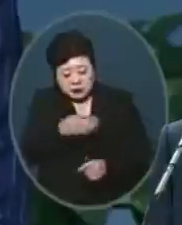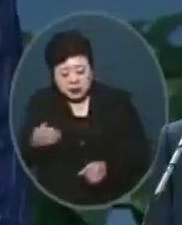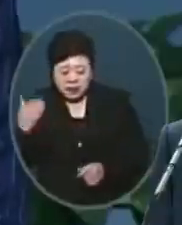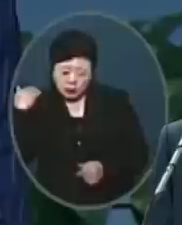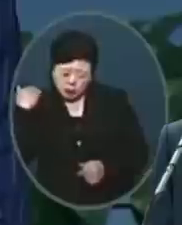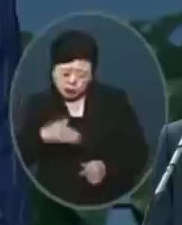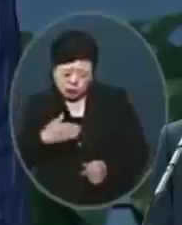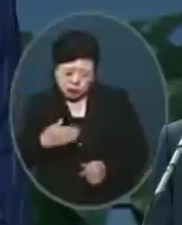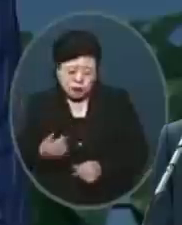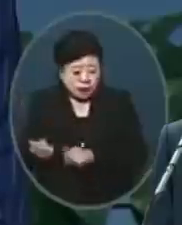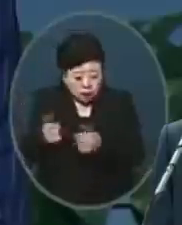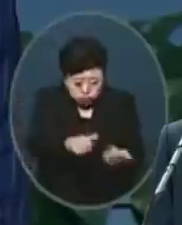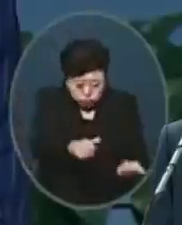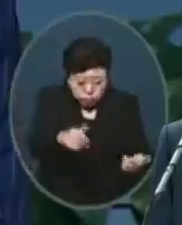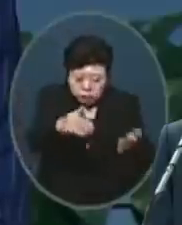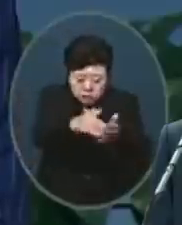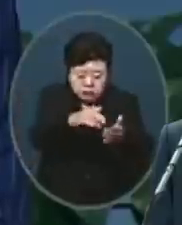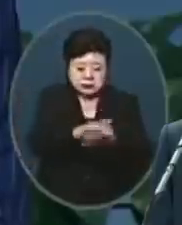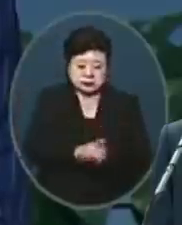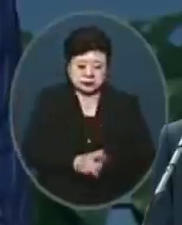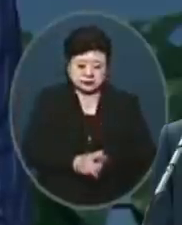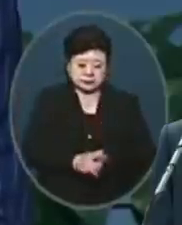바알을 쳐서 죽인 것입니다.